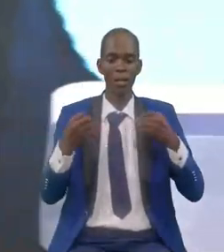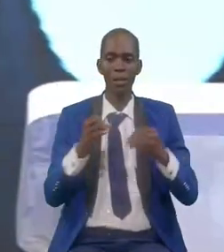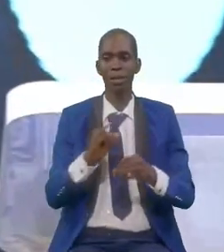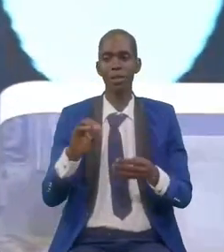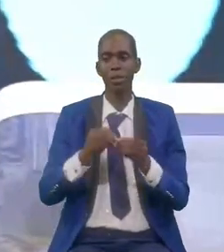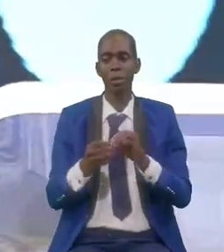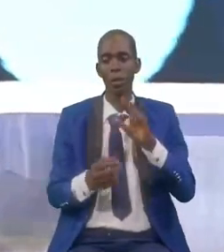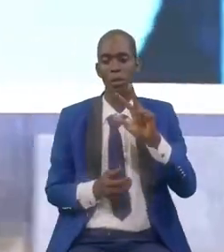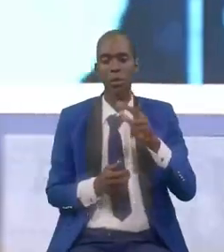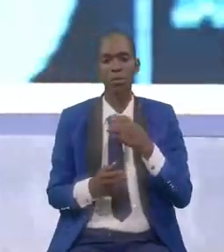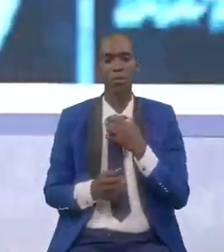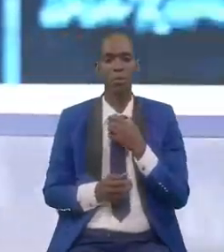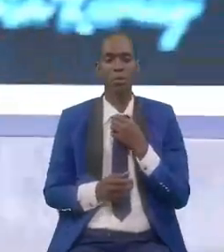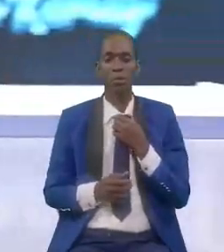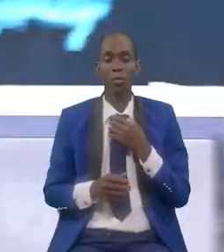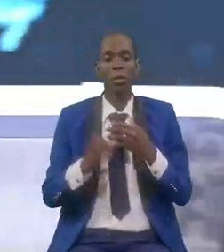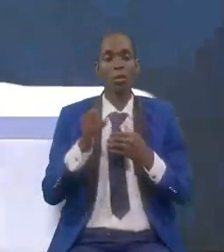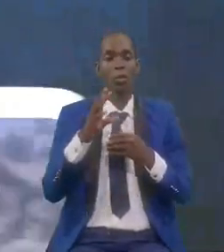maintenant.